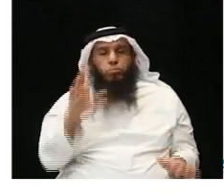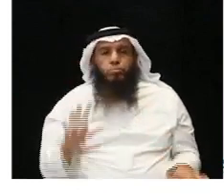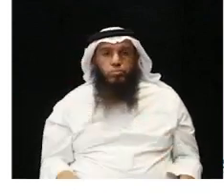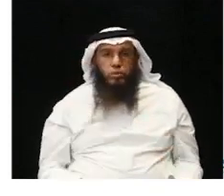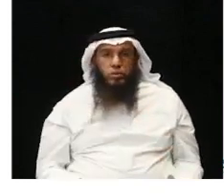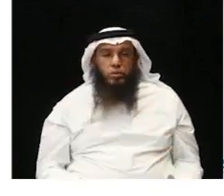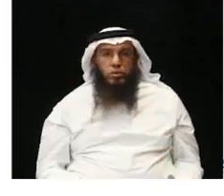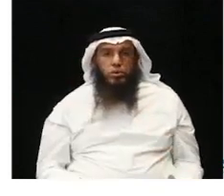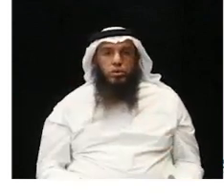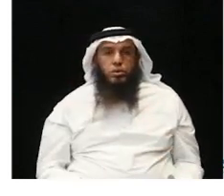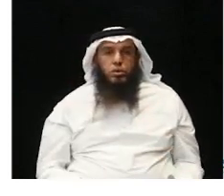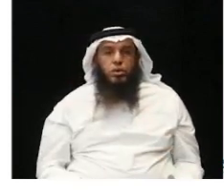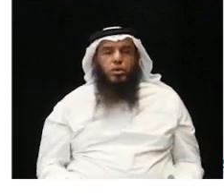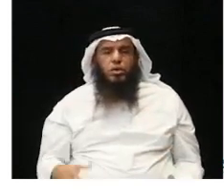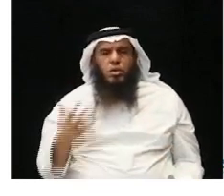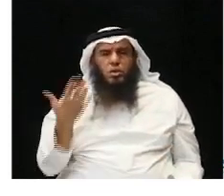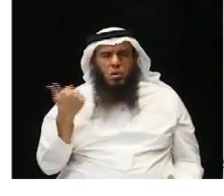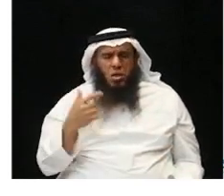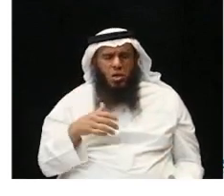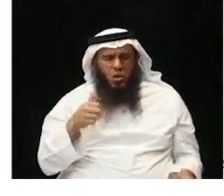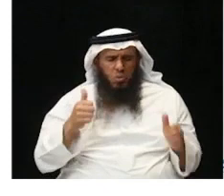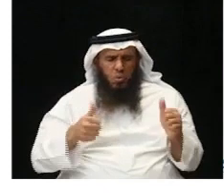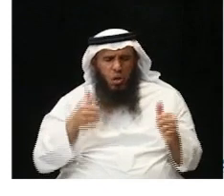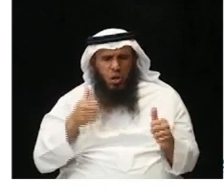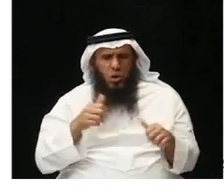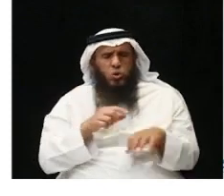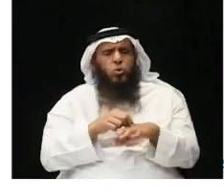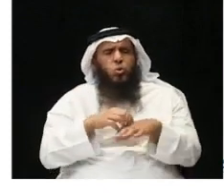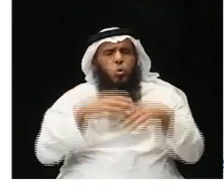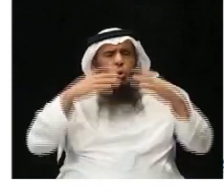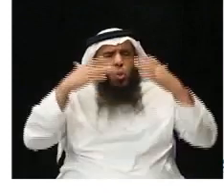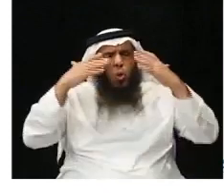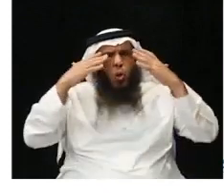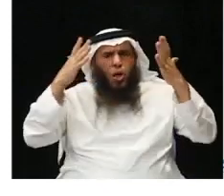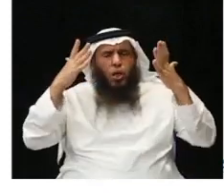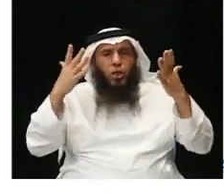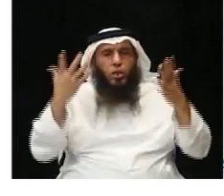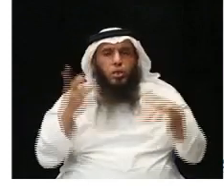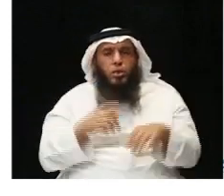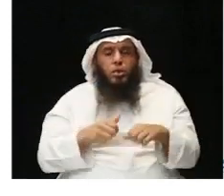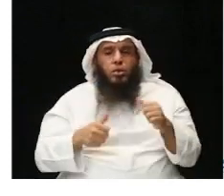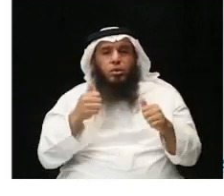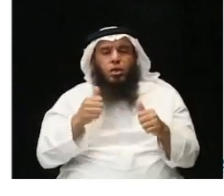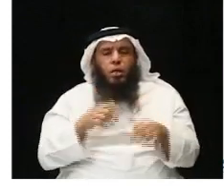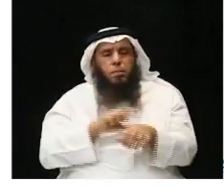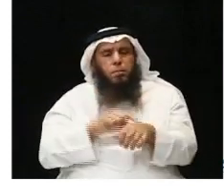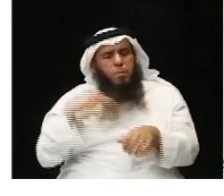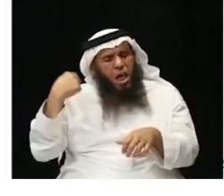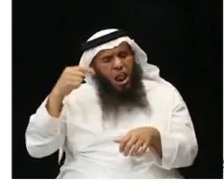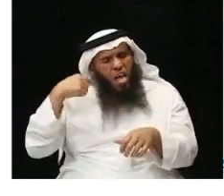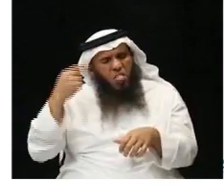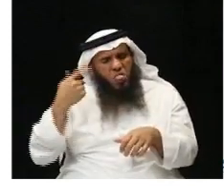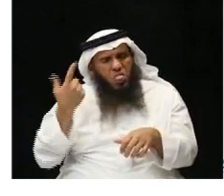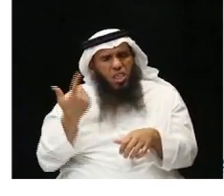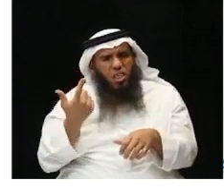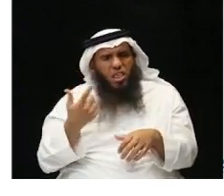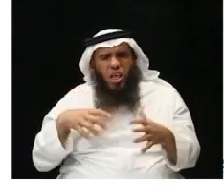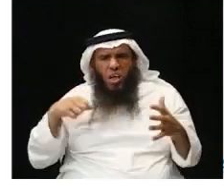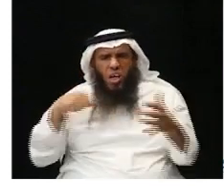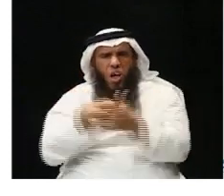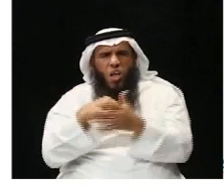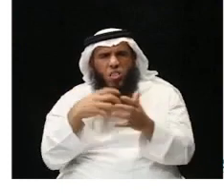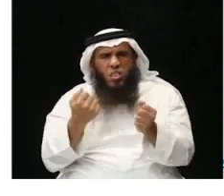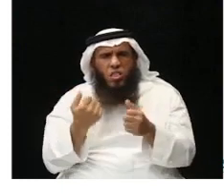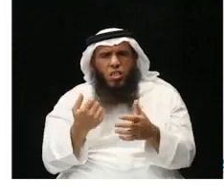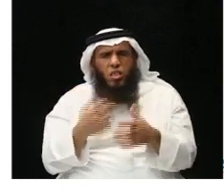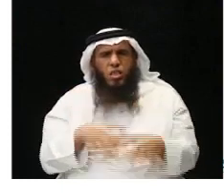المسلم. وهناك ابتلاءات تأتي الإنسان كثيرة جدا، فقد يبتلى مثلا بمرض، قد يبتلى مثلا بحادث، قد